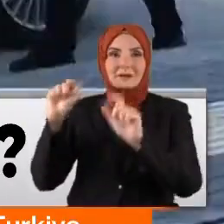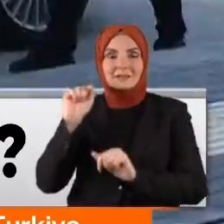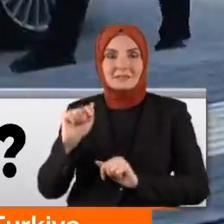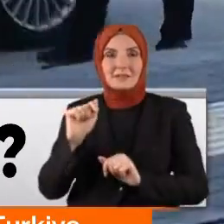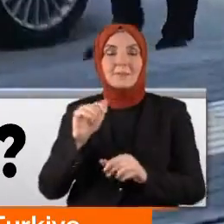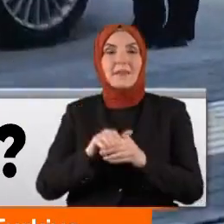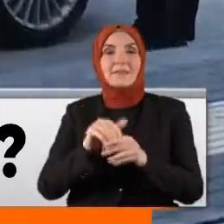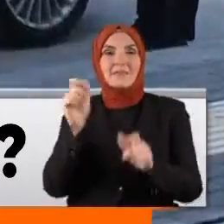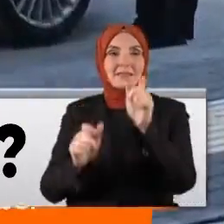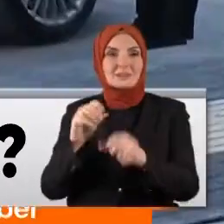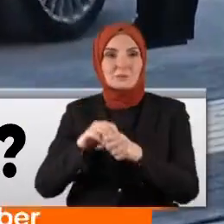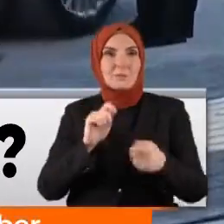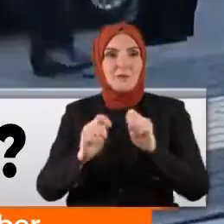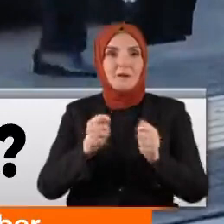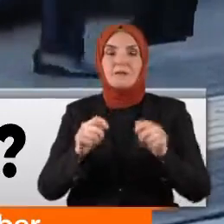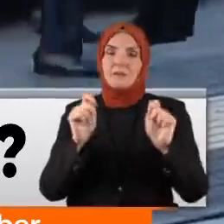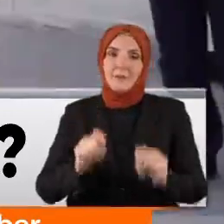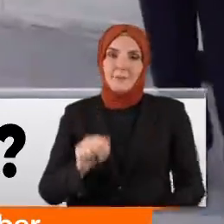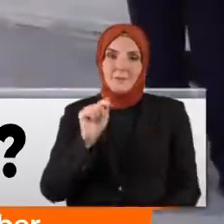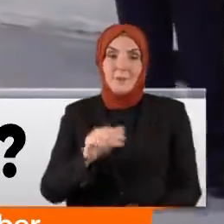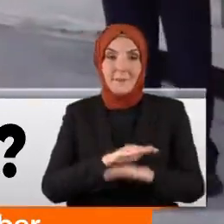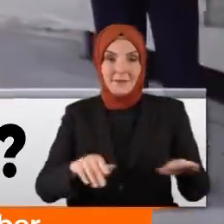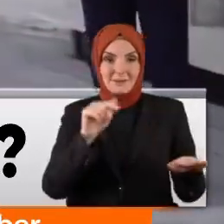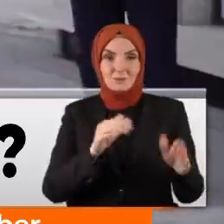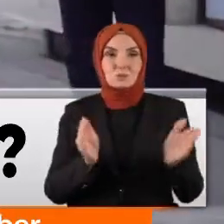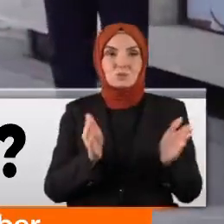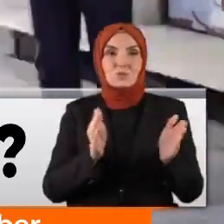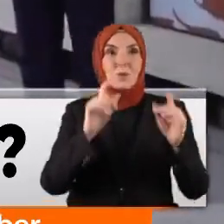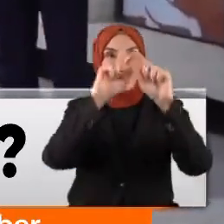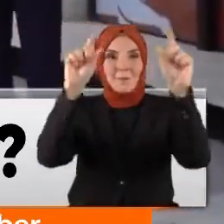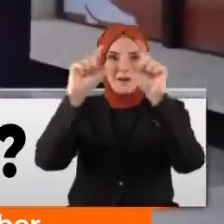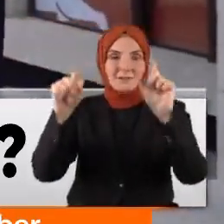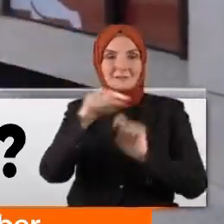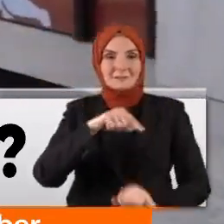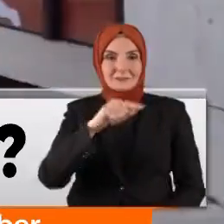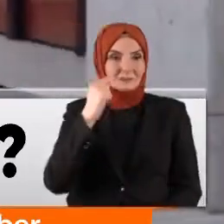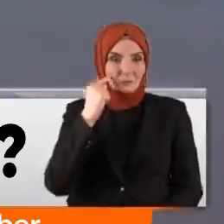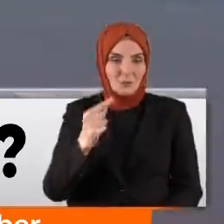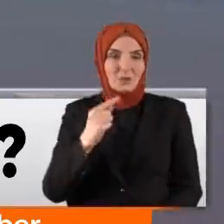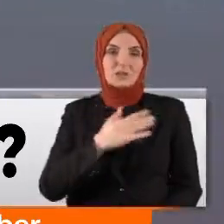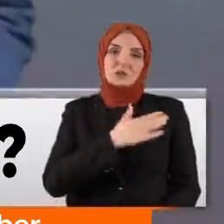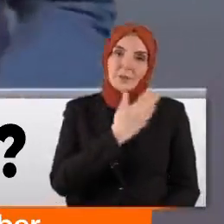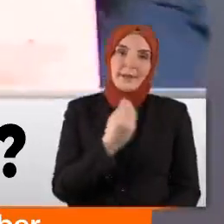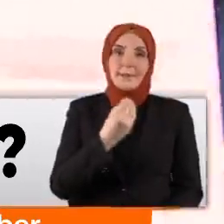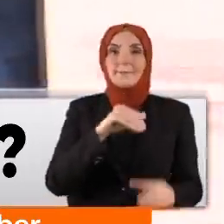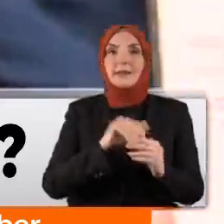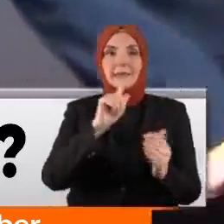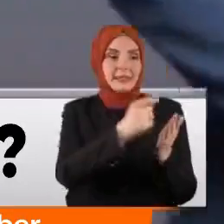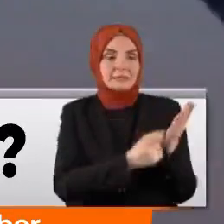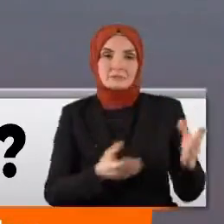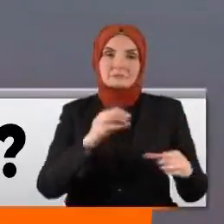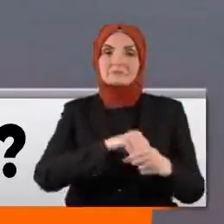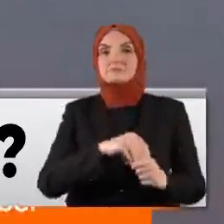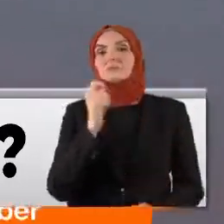Masadaki küçük partilerin meclise girebilmesi için CHP ve İyi Parti listelerinden girmeleri şart. Ancak İyi Parti CHP'ye ortak